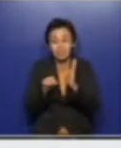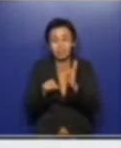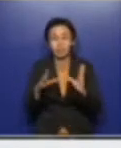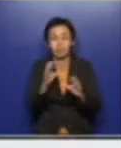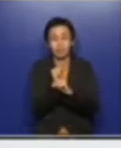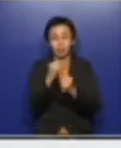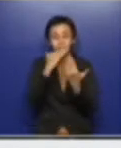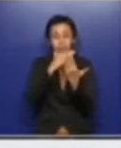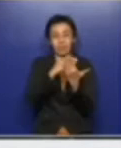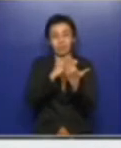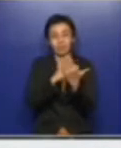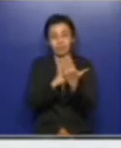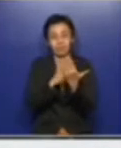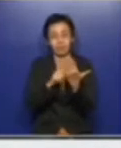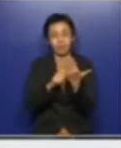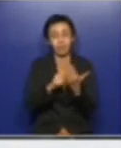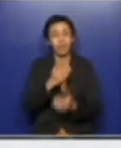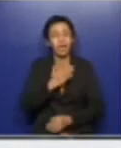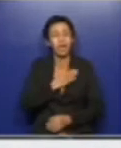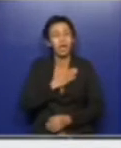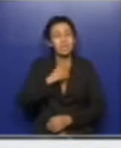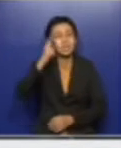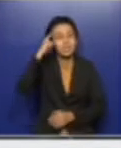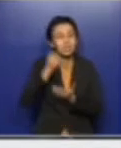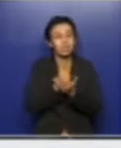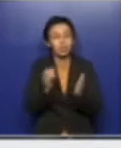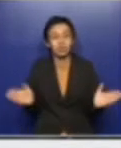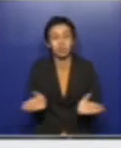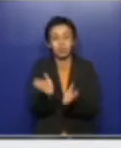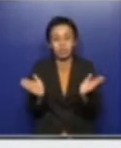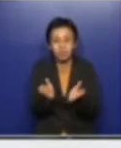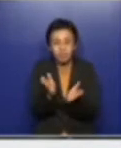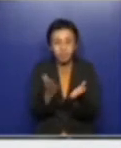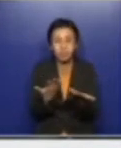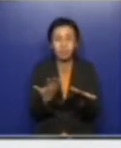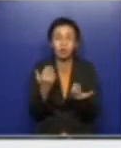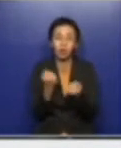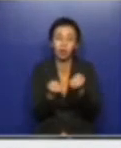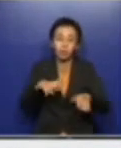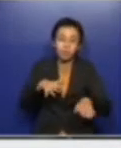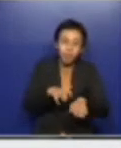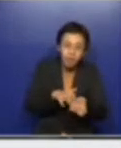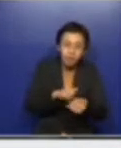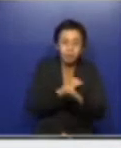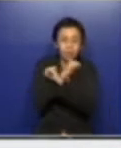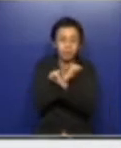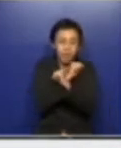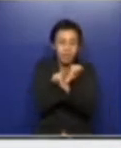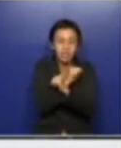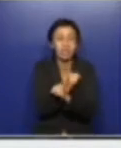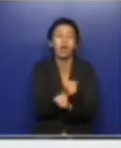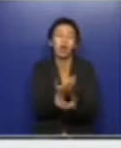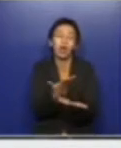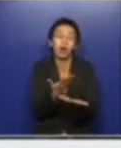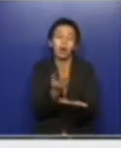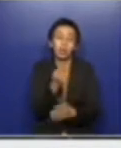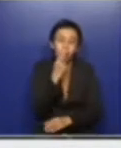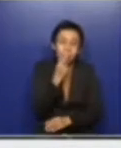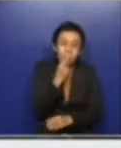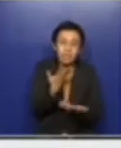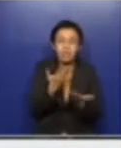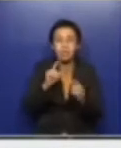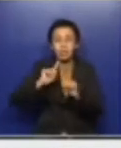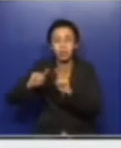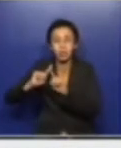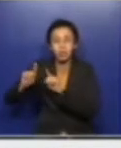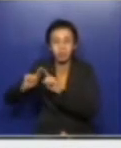ำในสิ่งที่เราคิดว่าจะส่งเสริมสุขภาพไม่ว่าเรื่องอุบัติเหตุเรื่องของสุราเรื่องของบุหรี่เรื่องอื่นๆนะครับแล้วก็เชิงระ